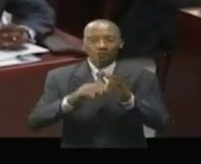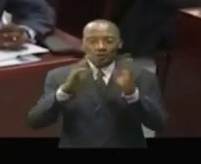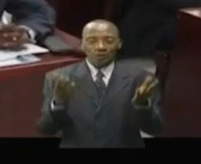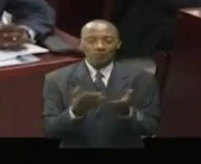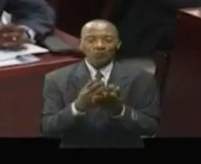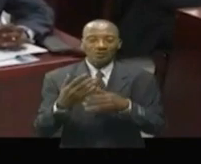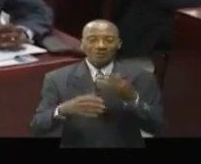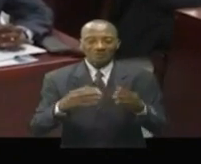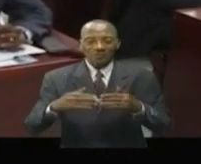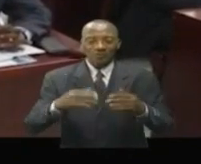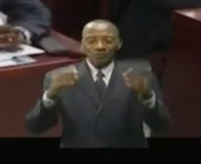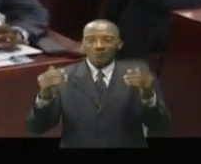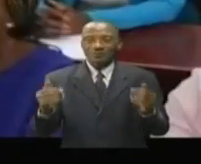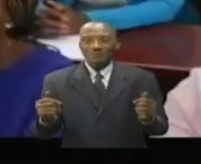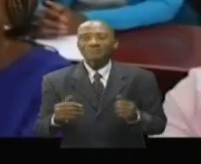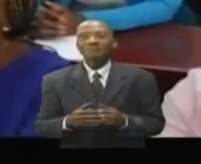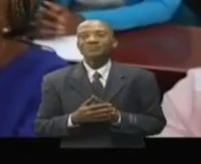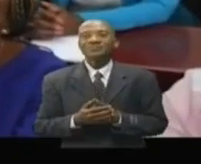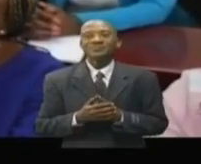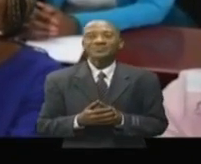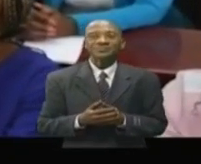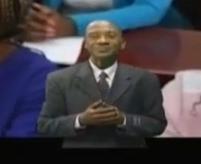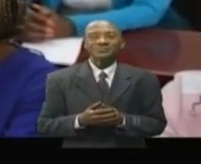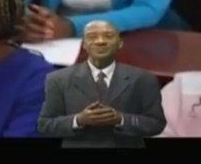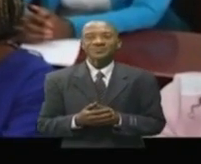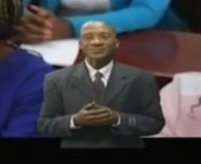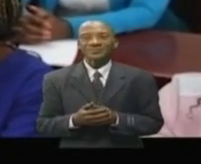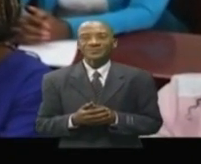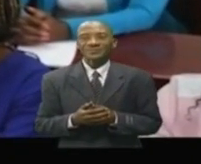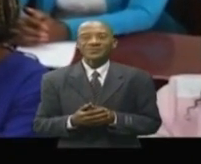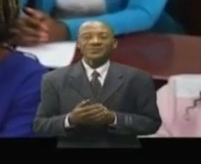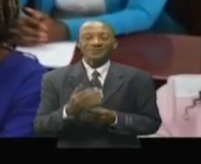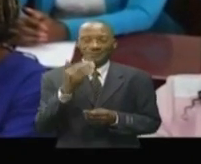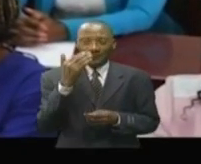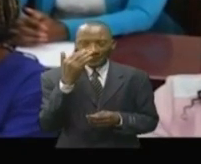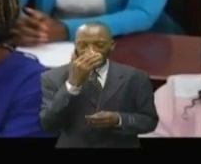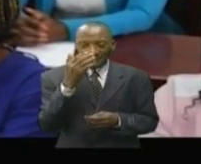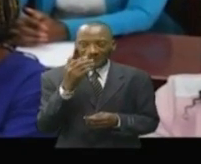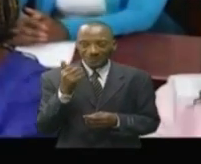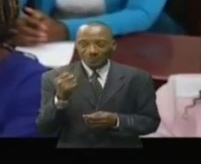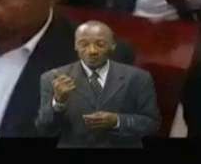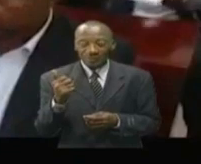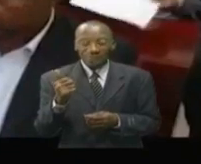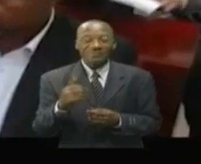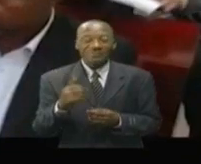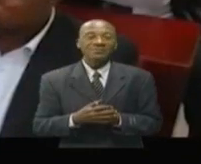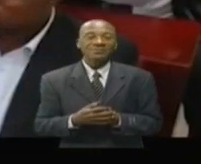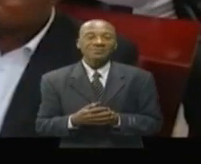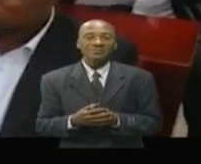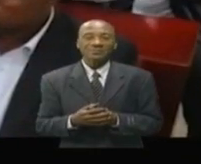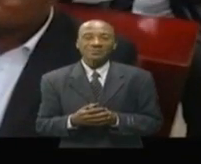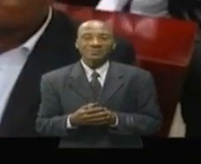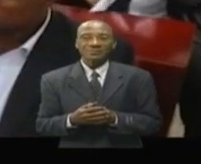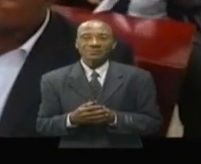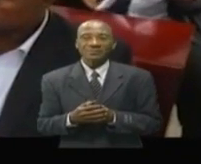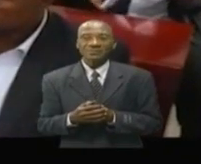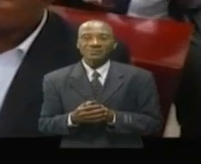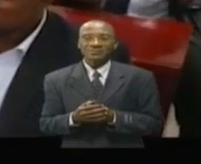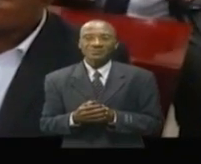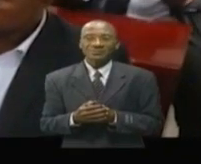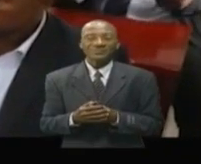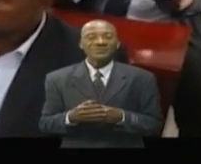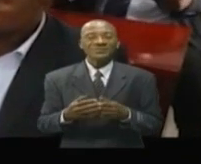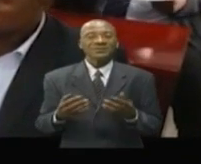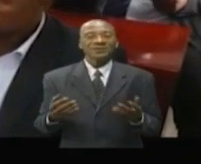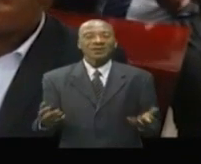une sensibilisation sur les missions élargies à cet organe séculier du ministère de l'Entrepreneuriat s'avère indispensable. Après